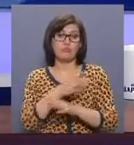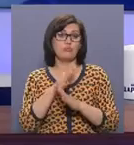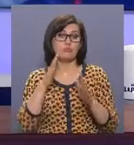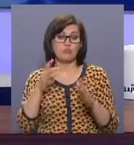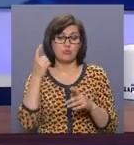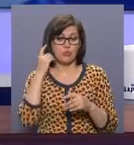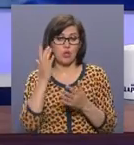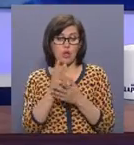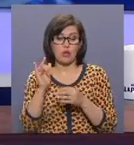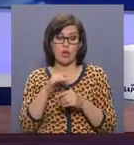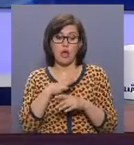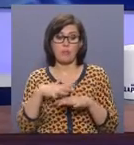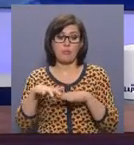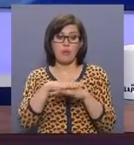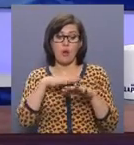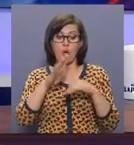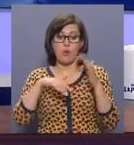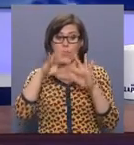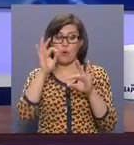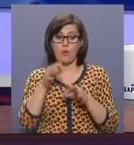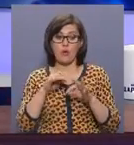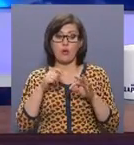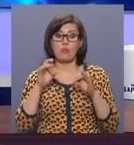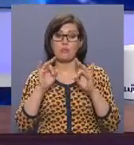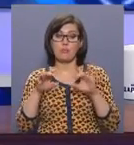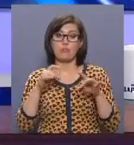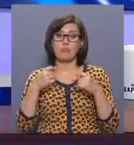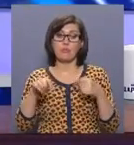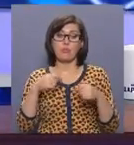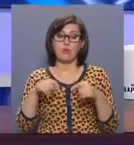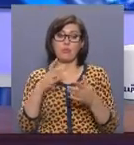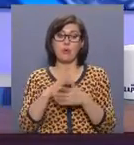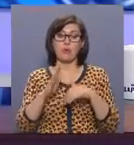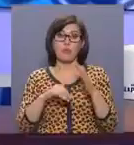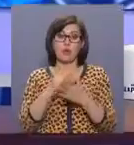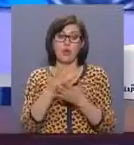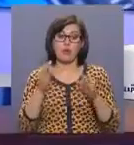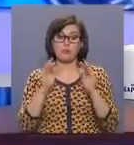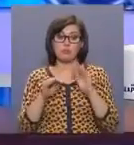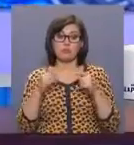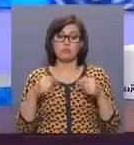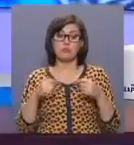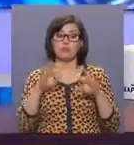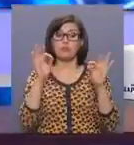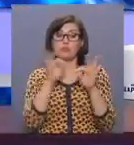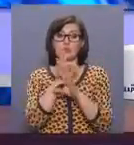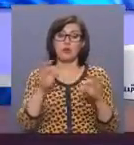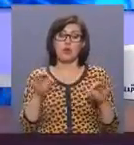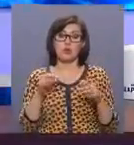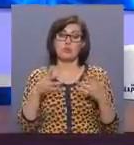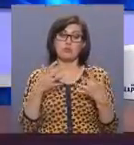Сондай-ақ сахнаның қасында қолөнершілердің жәрмеңкесі ашылды. Онда қонақтар қолдан жасалған заттар мен музыкалық аспаптарды